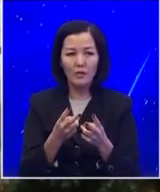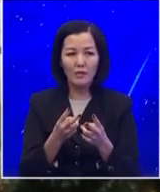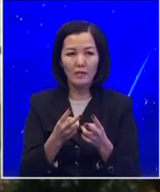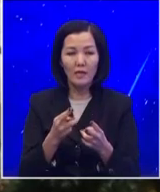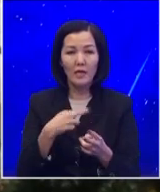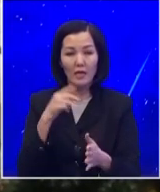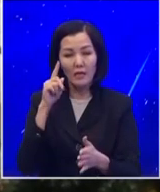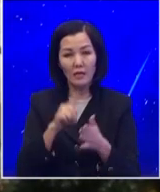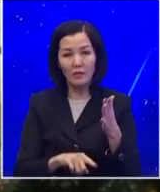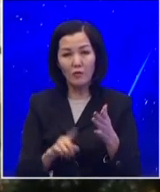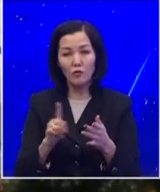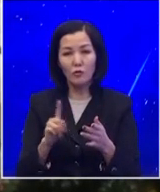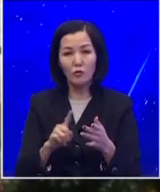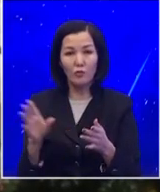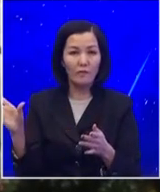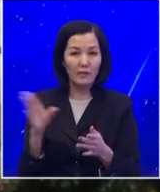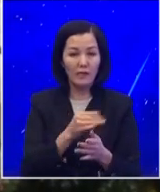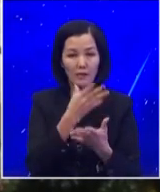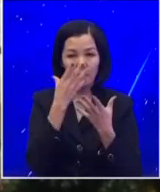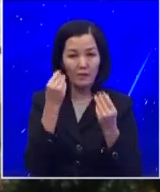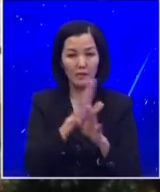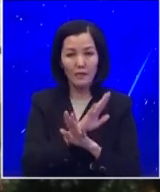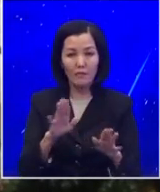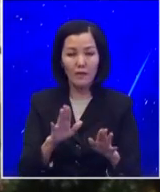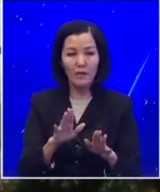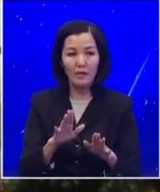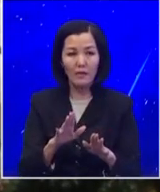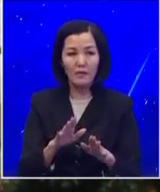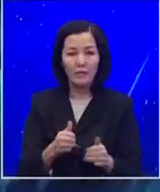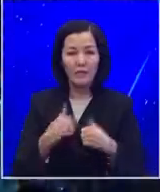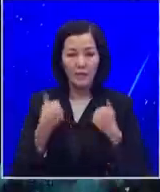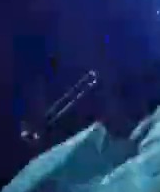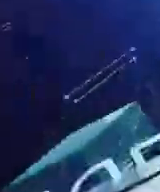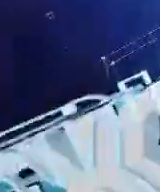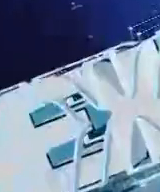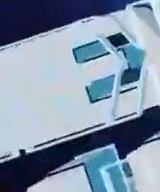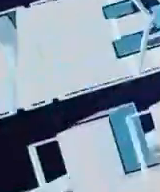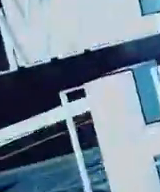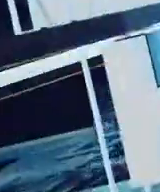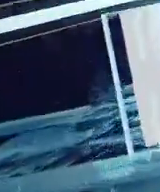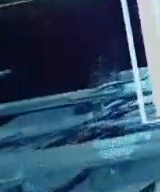Я надеюсь, мы никого не забыли, отметили всех, по крайней мере, старались.